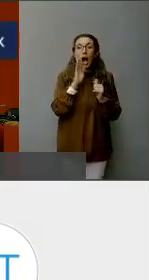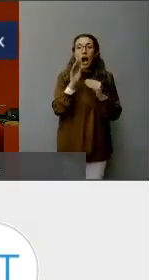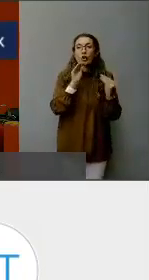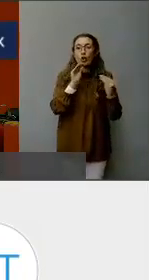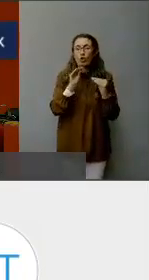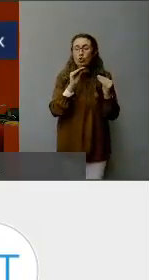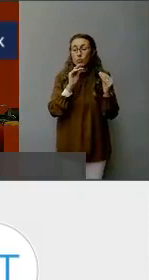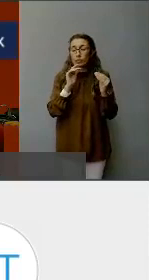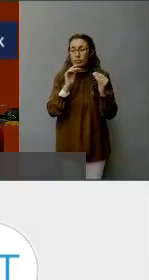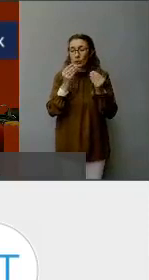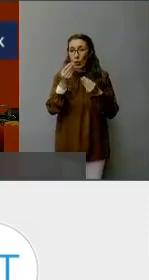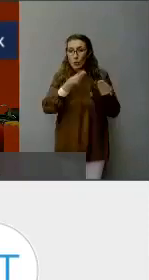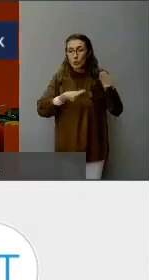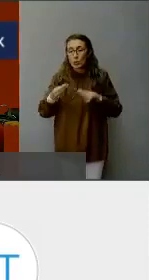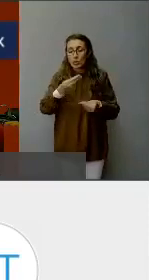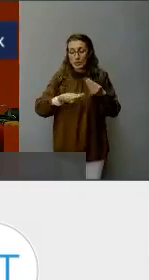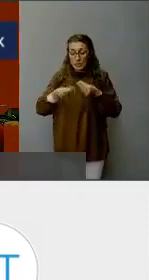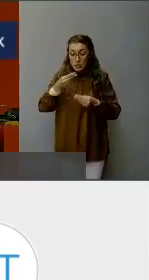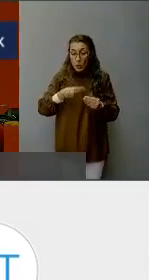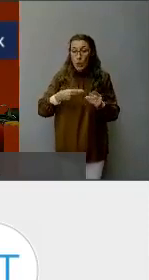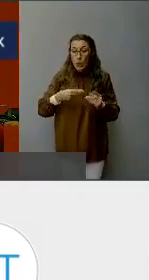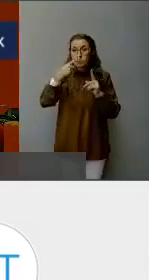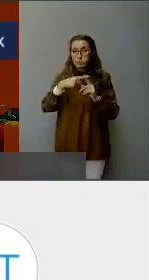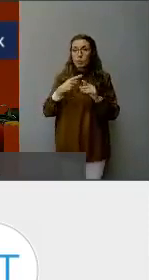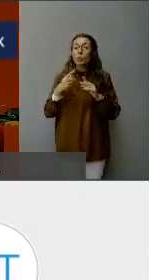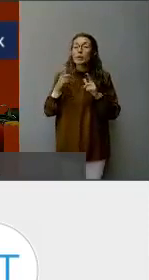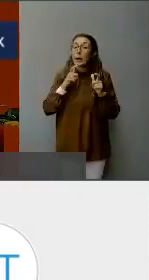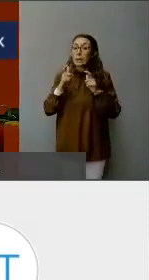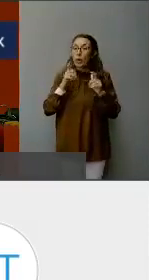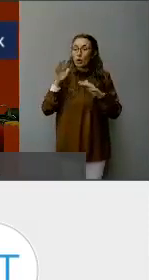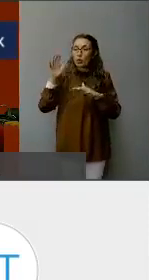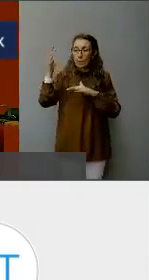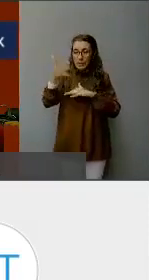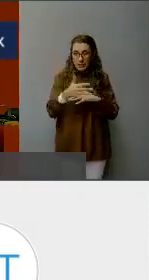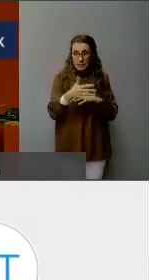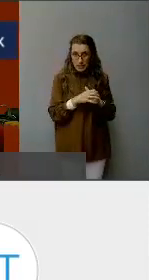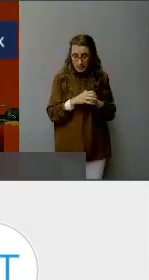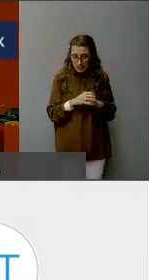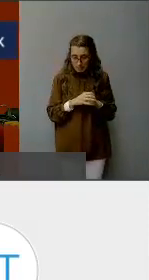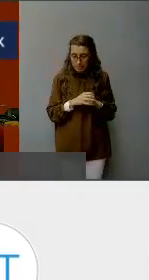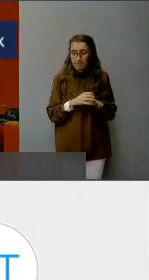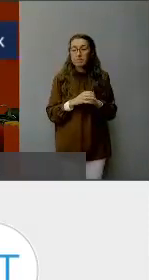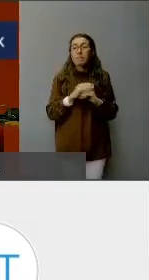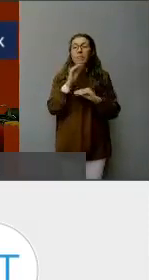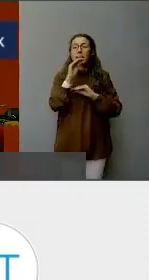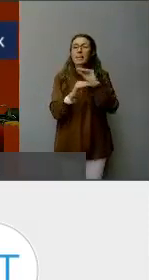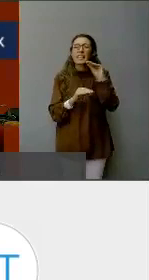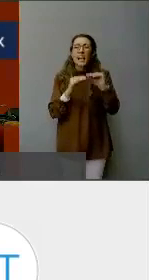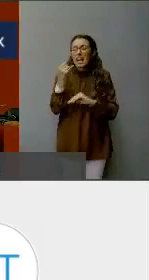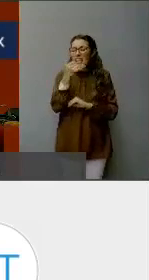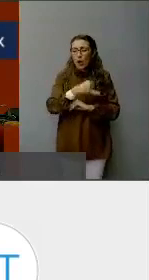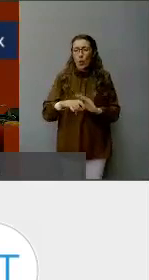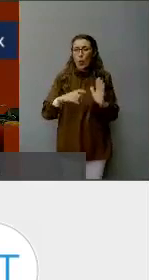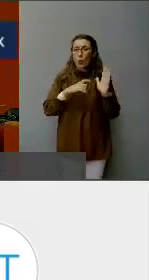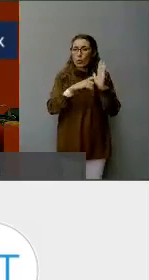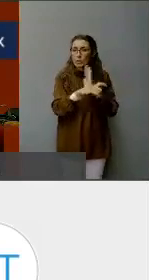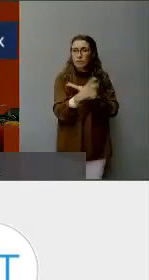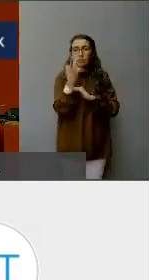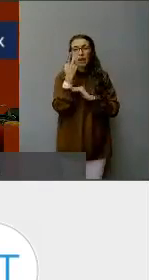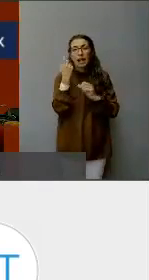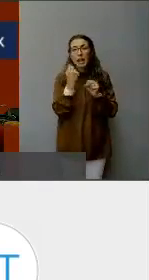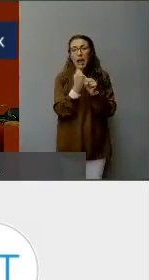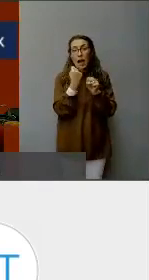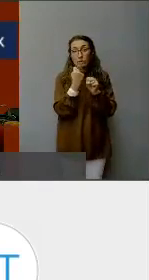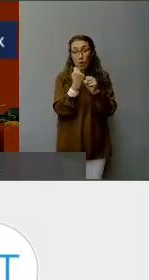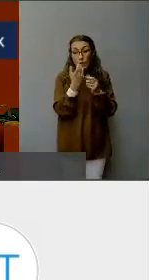proponente con gli estensori del rapporto ambientale e l'inchiesta si conclude con una relazione sui lavori svolti e un giudizio